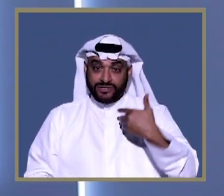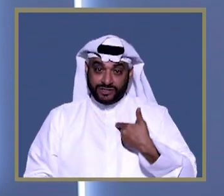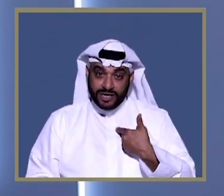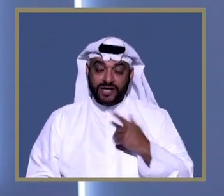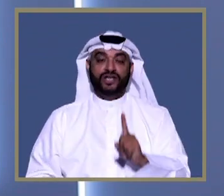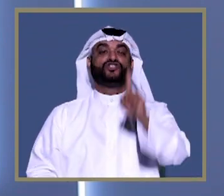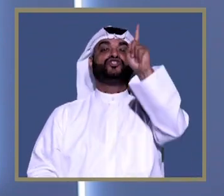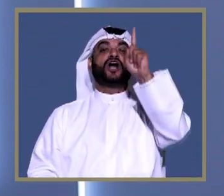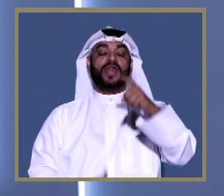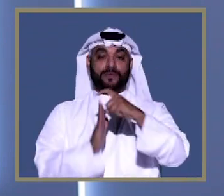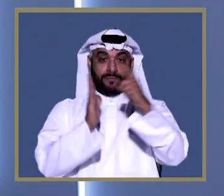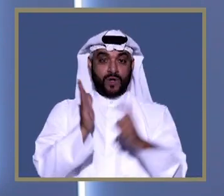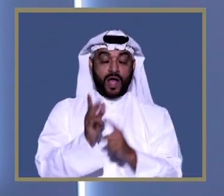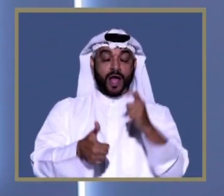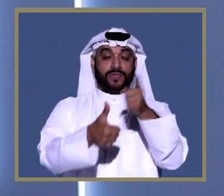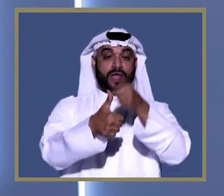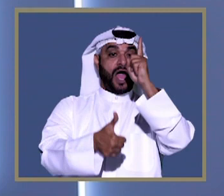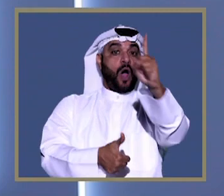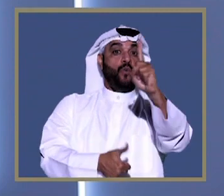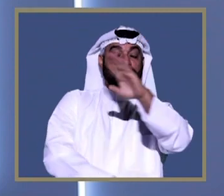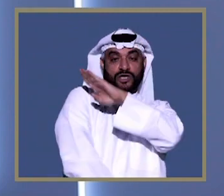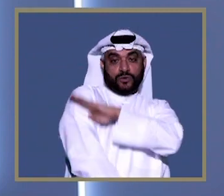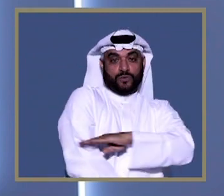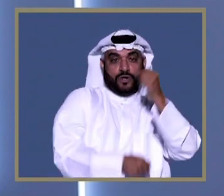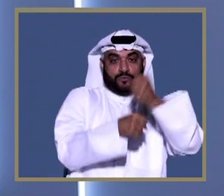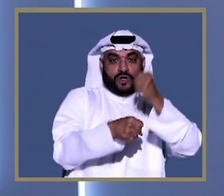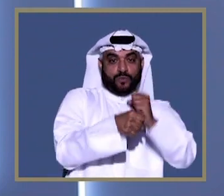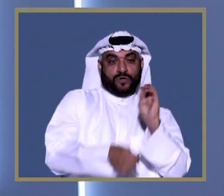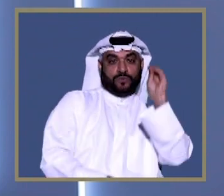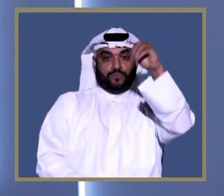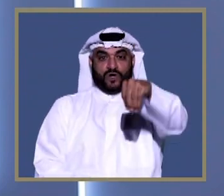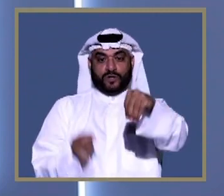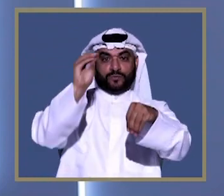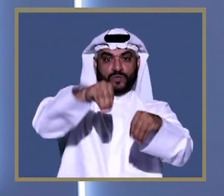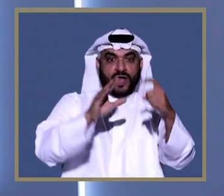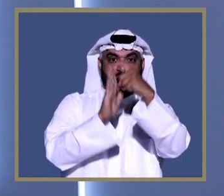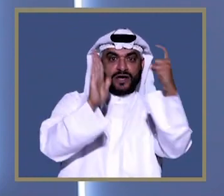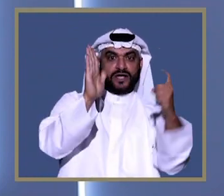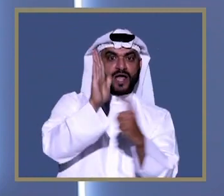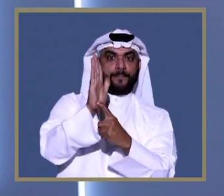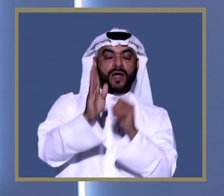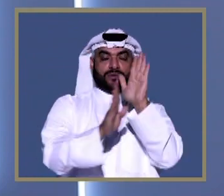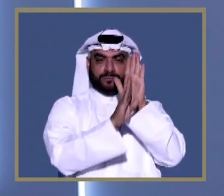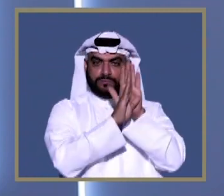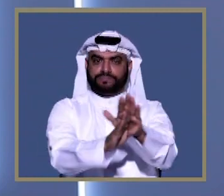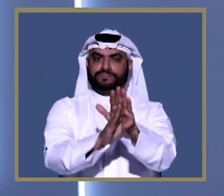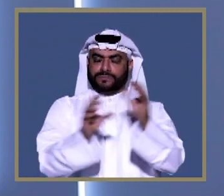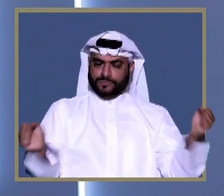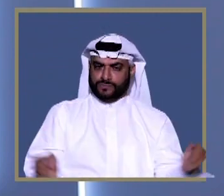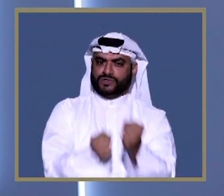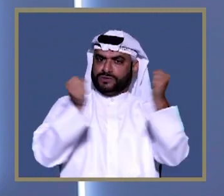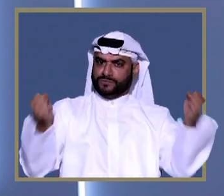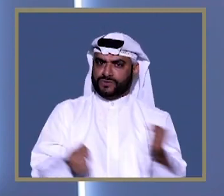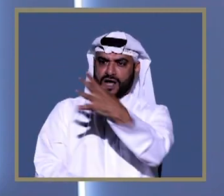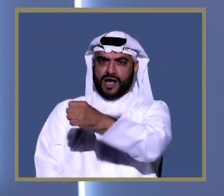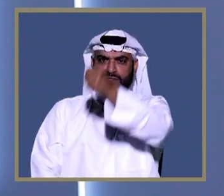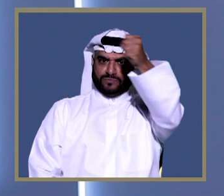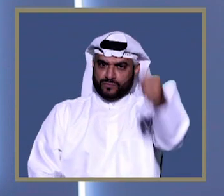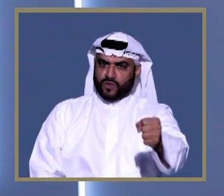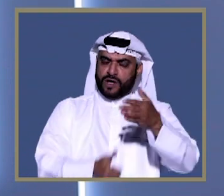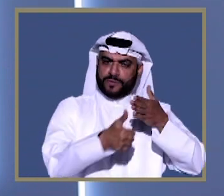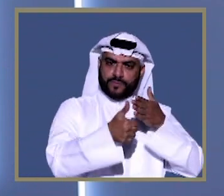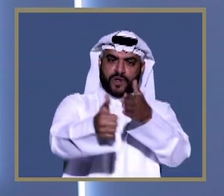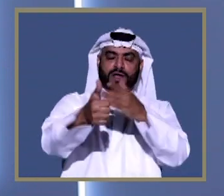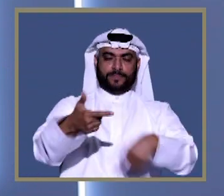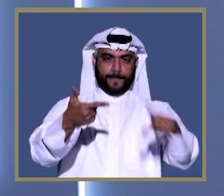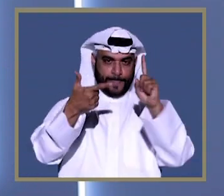البرلمان سوف أتبنى قضايا التوظيف بالدرجة الأولى من خلال اقتراح تشريعات تكفل الشفافية وتكافؤ الفرص في شغل